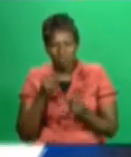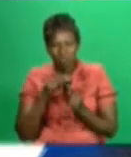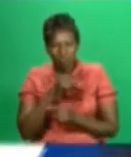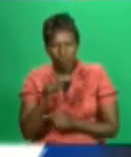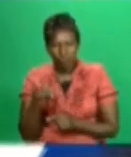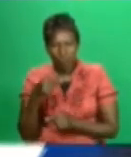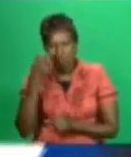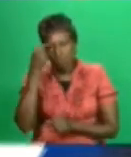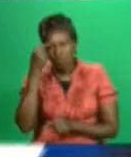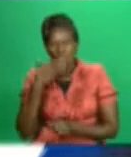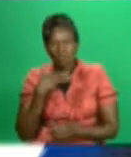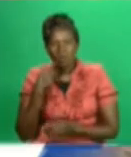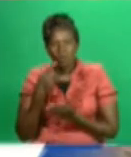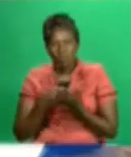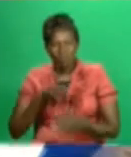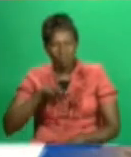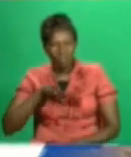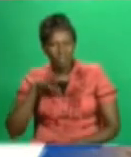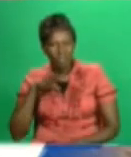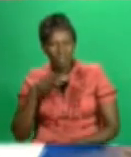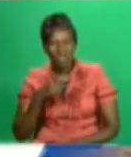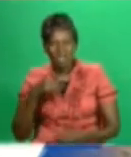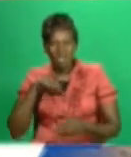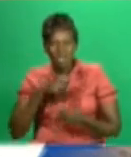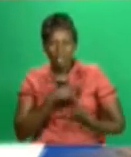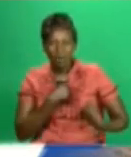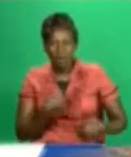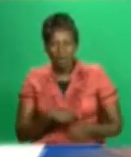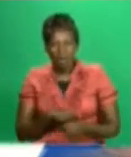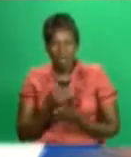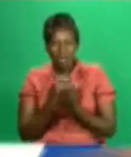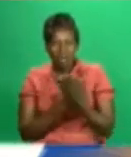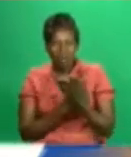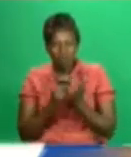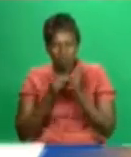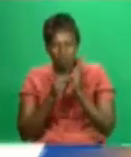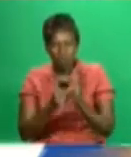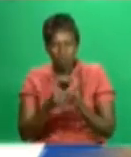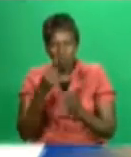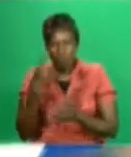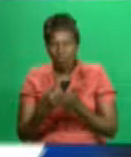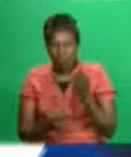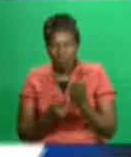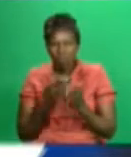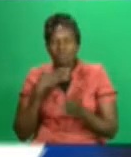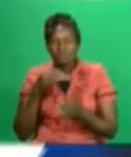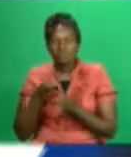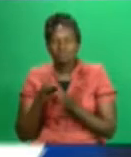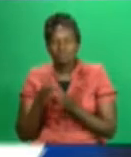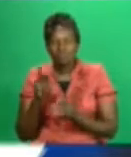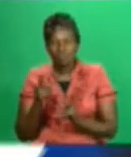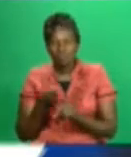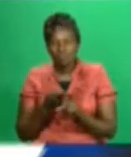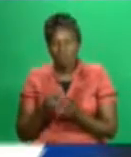tunataka ama tunajihisi ndani ya mioyo yetu na tumekuwa na record ya kuonyesha tunataka kuwatumikia watu wa Malindi. Charo alizungumza